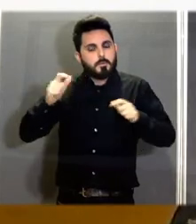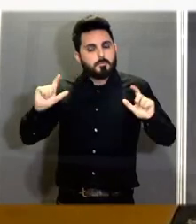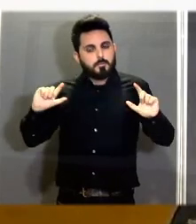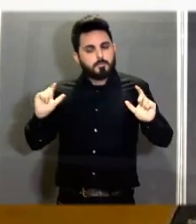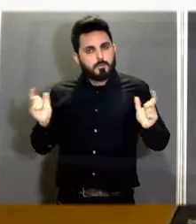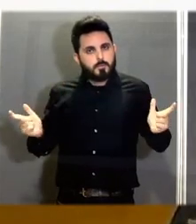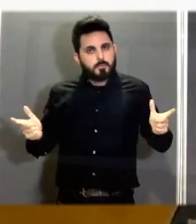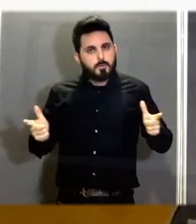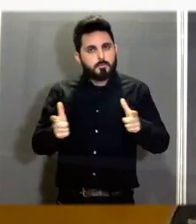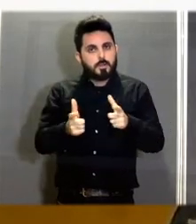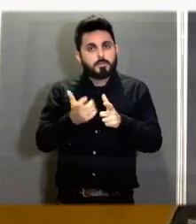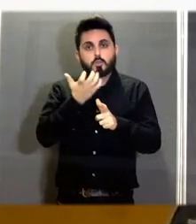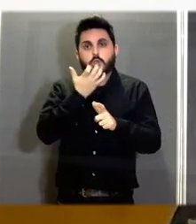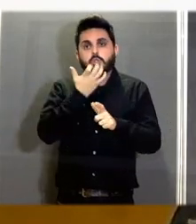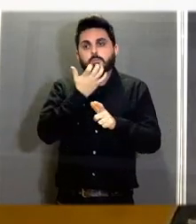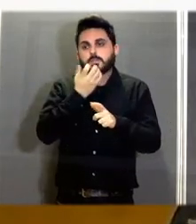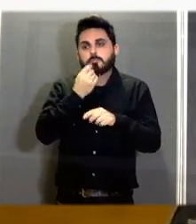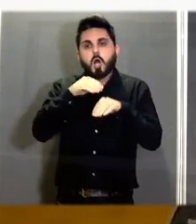d'una platja,